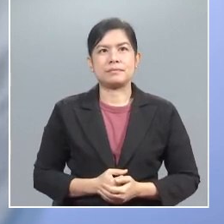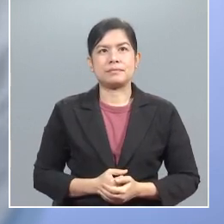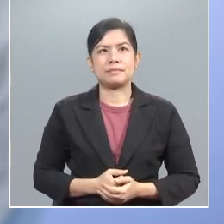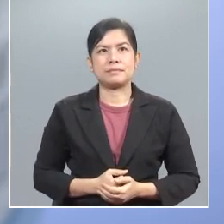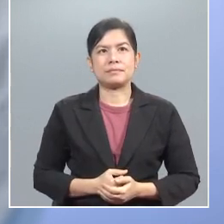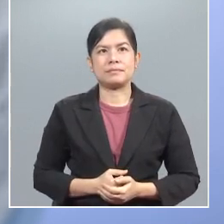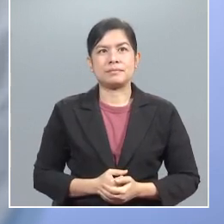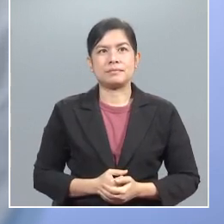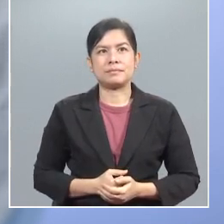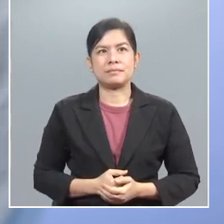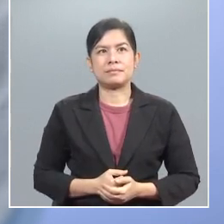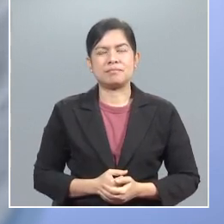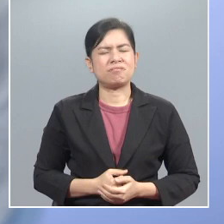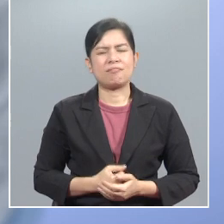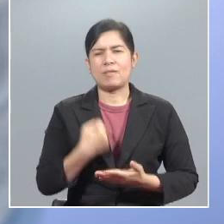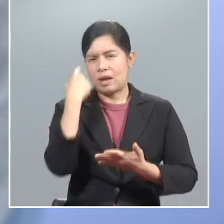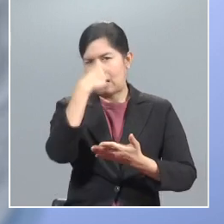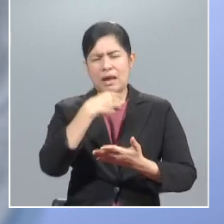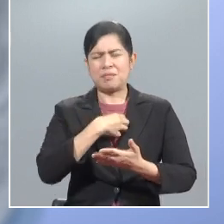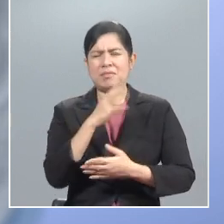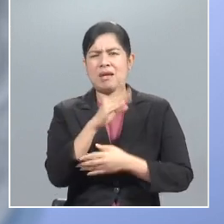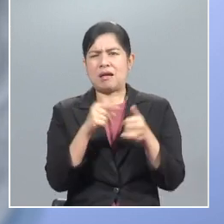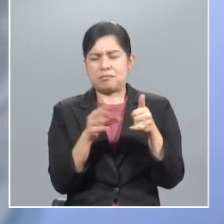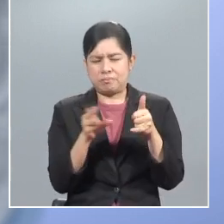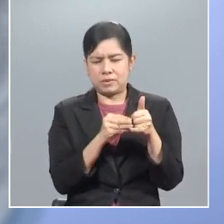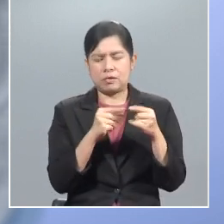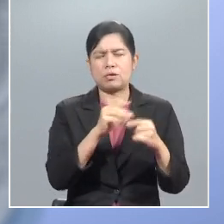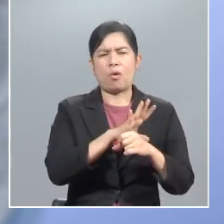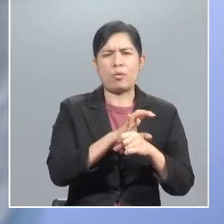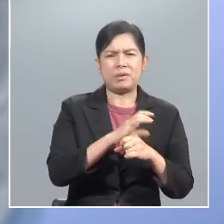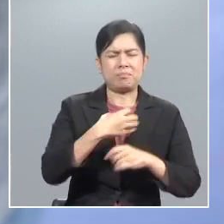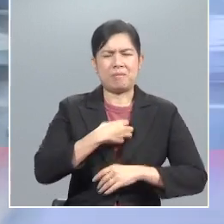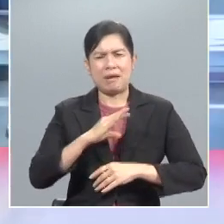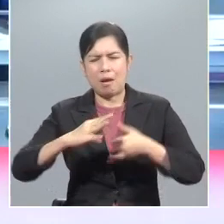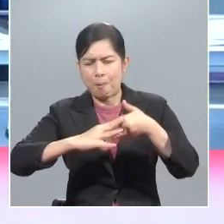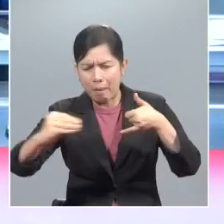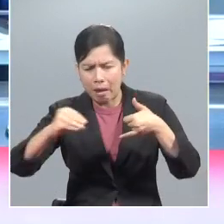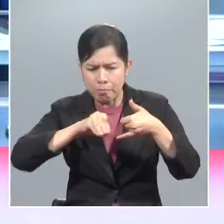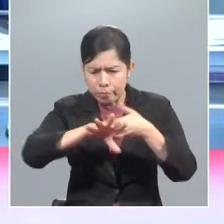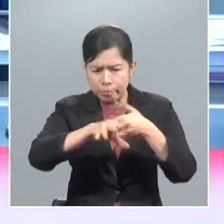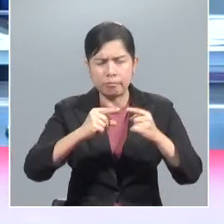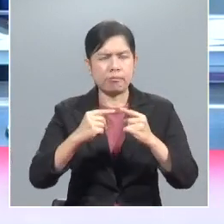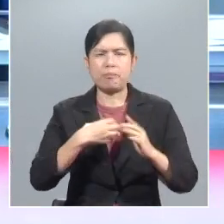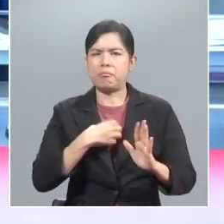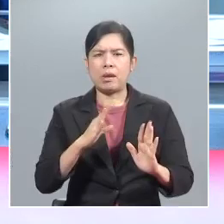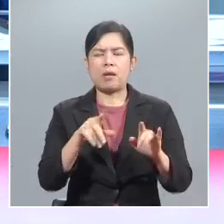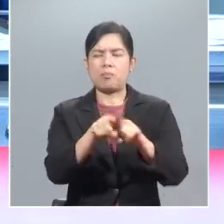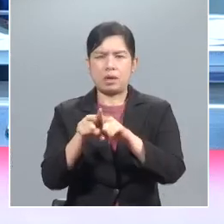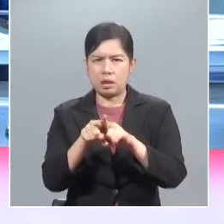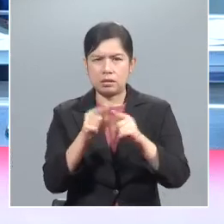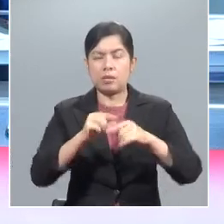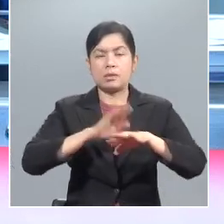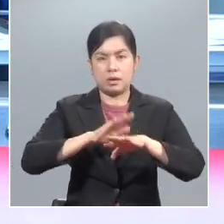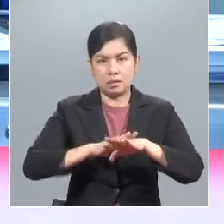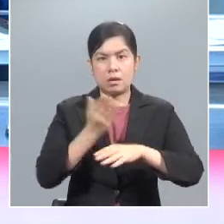ไม่มีใครอยากจะได้รับ เชือไม่มใครอยากจะเอาเชอไปให้ใครเพราะฉะนั้นก็ต้องหรวางกหนอยกันแล้วกั